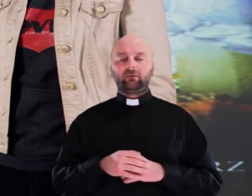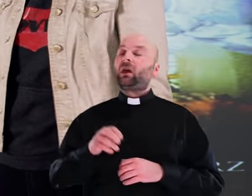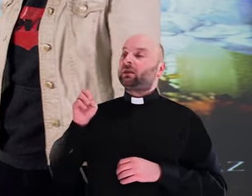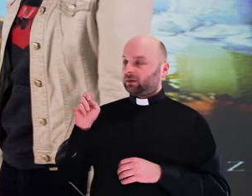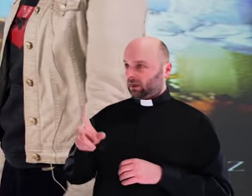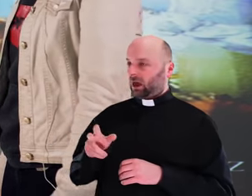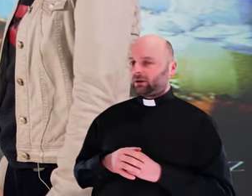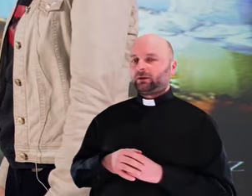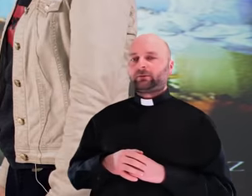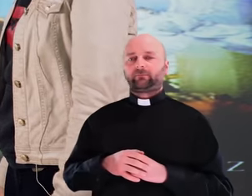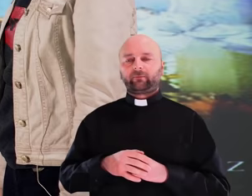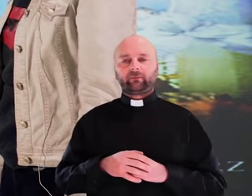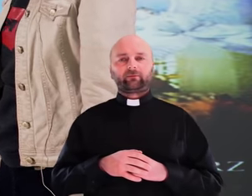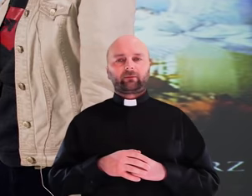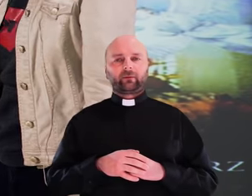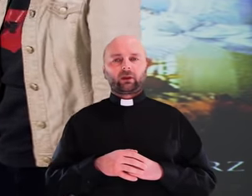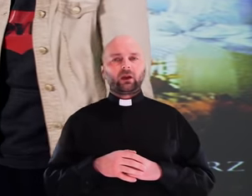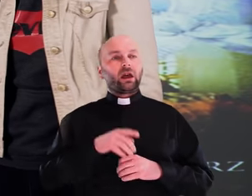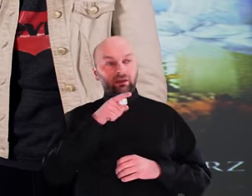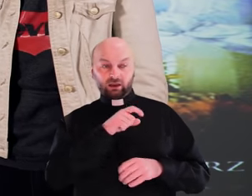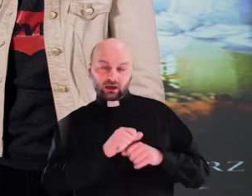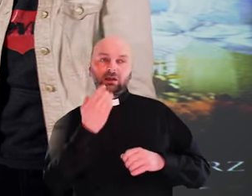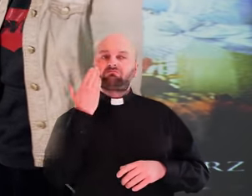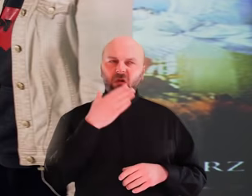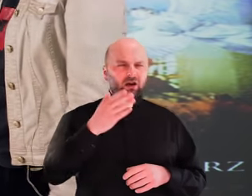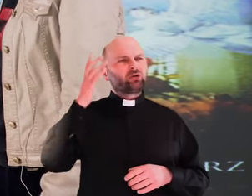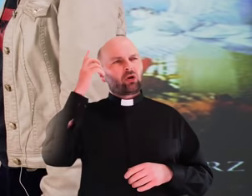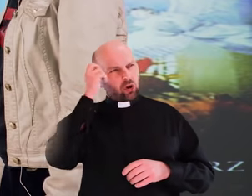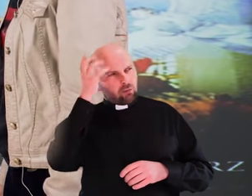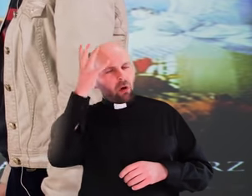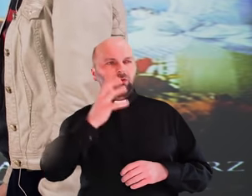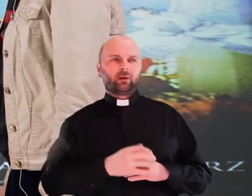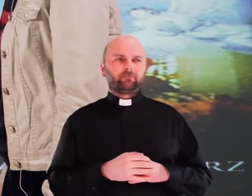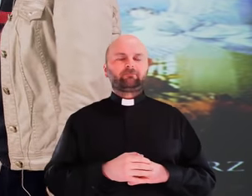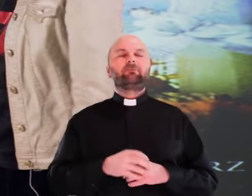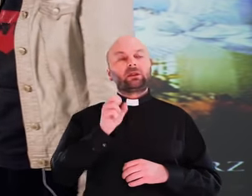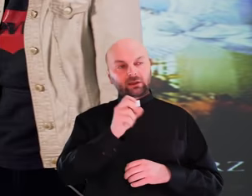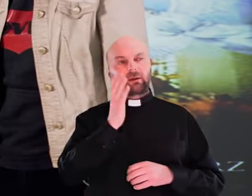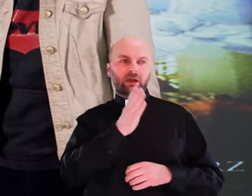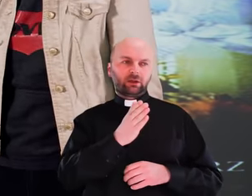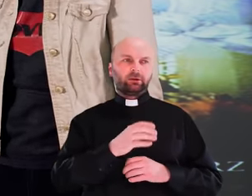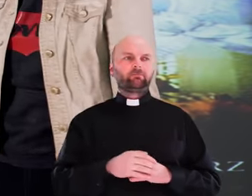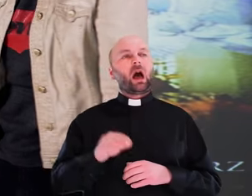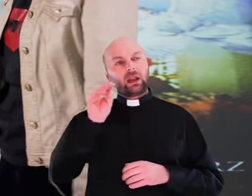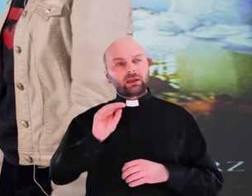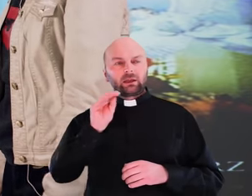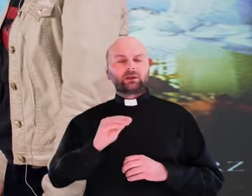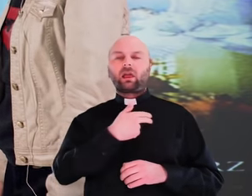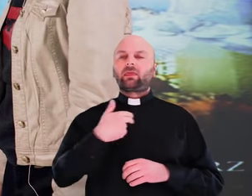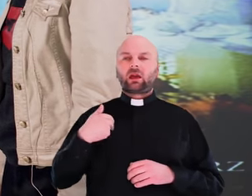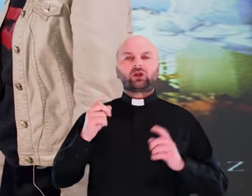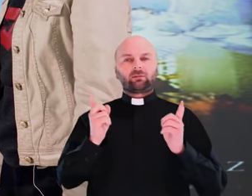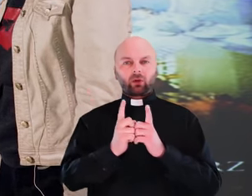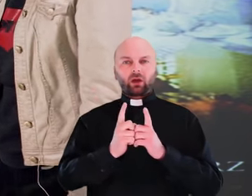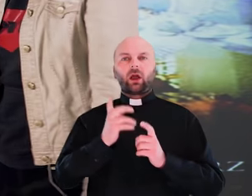Tak. Jesteś bardzo domyślna. Tak będzie. Ale nie tylko. Nasze spotkania